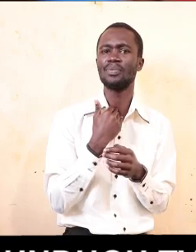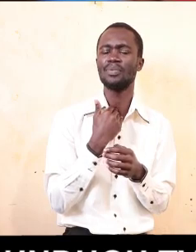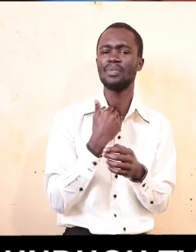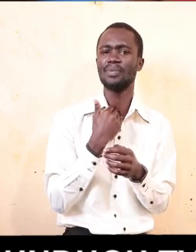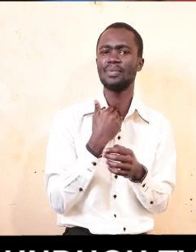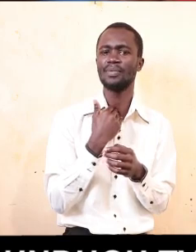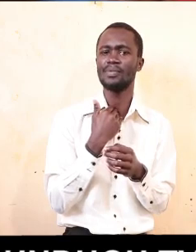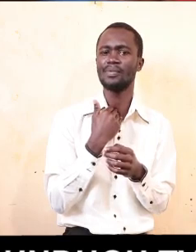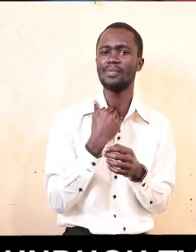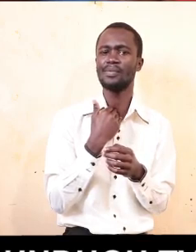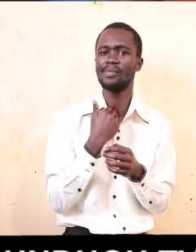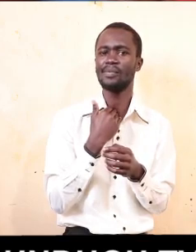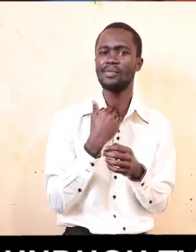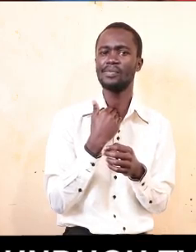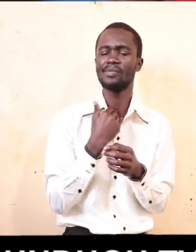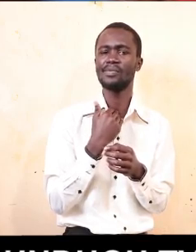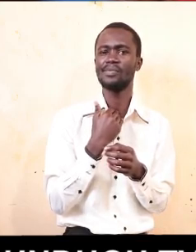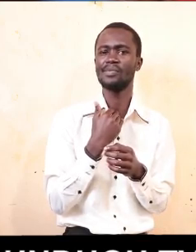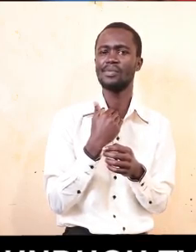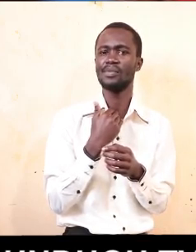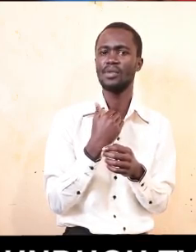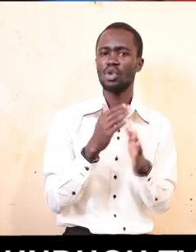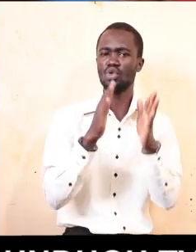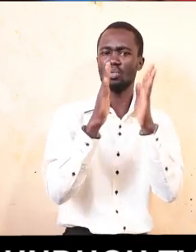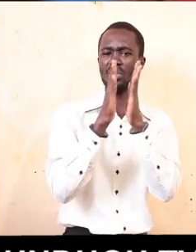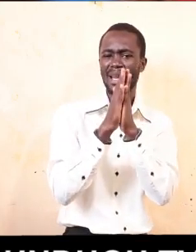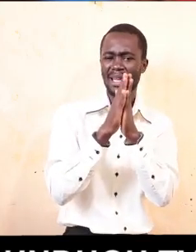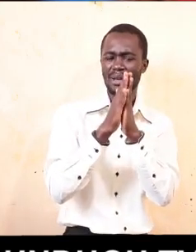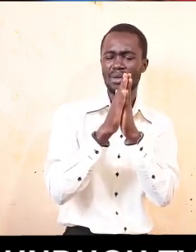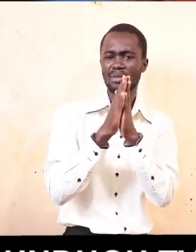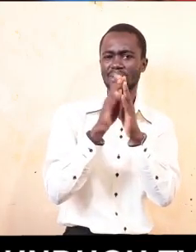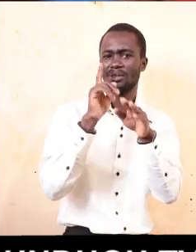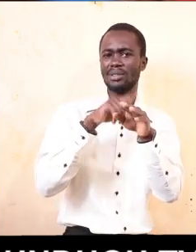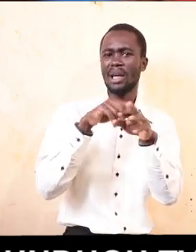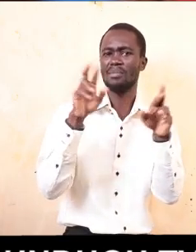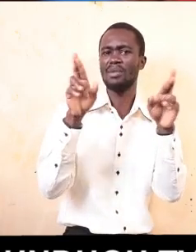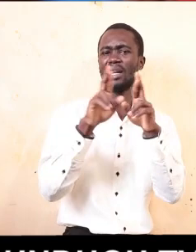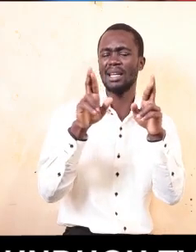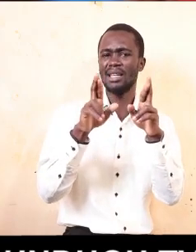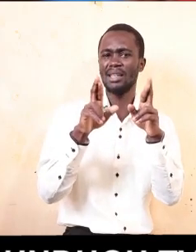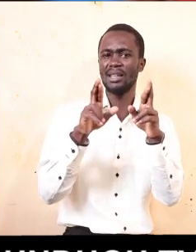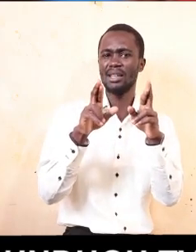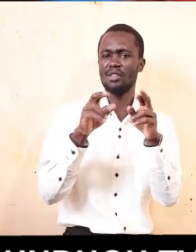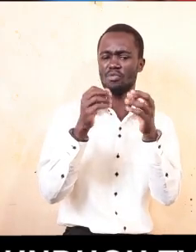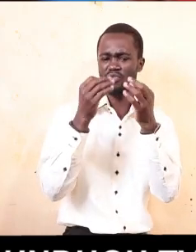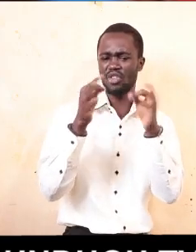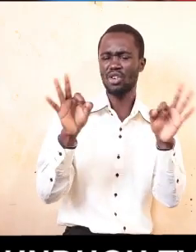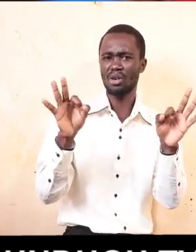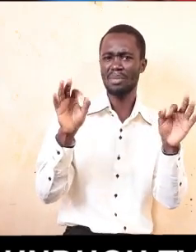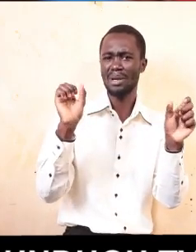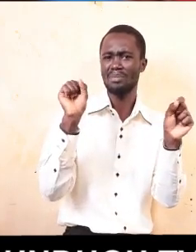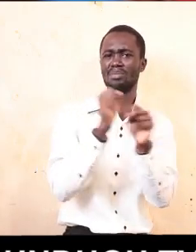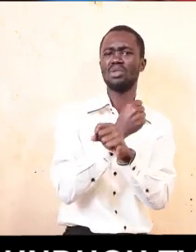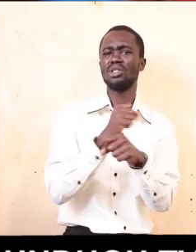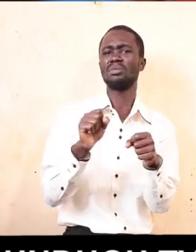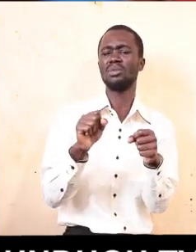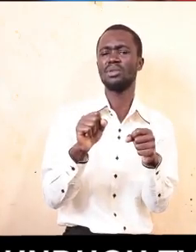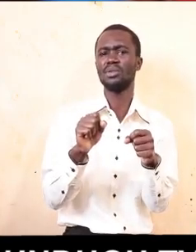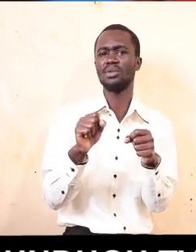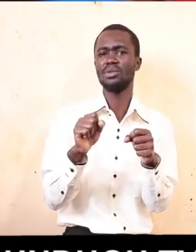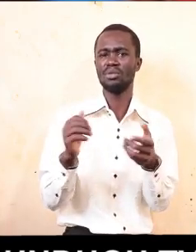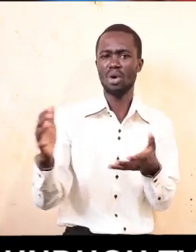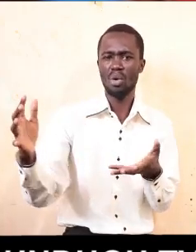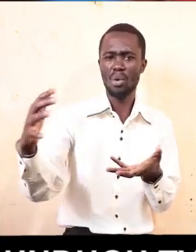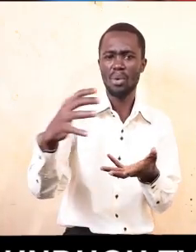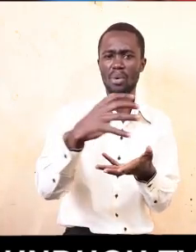kuomba wakati ukifika wa uhuru wao, waweze hawawezi kuungana